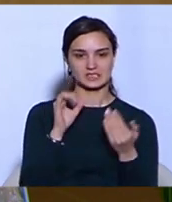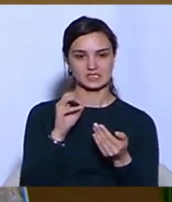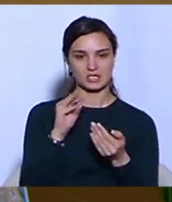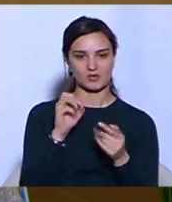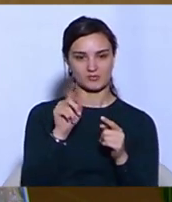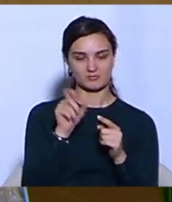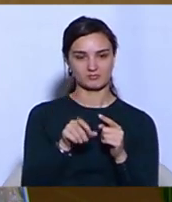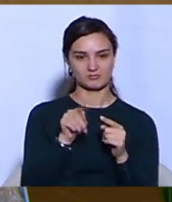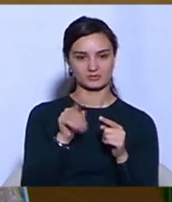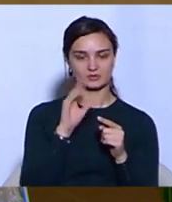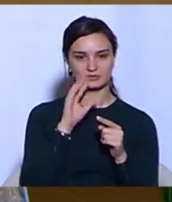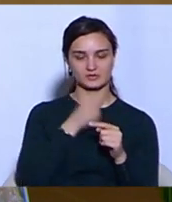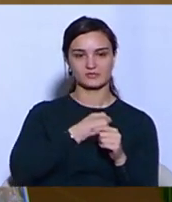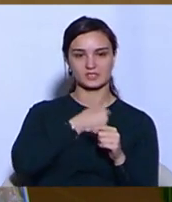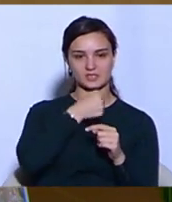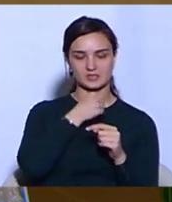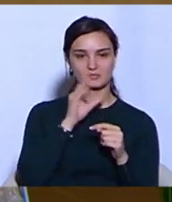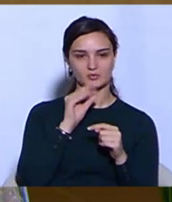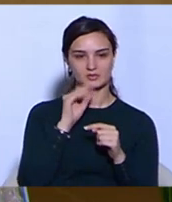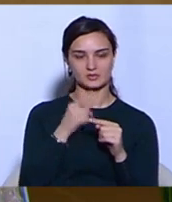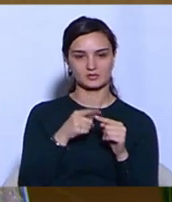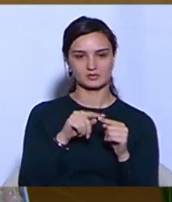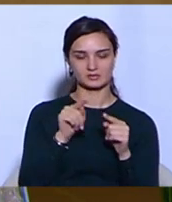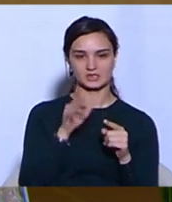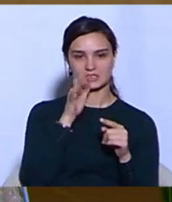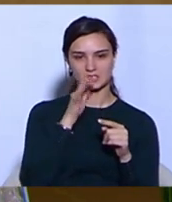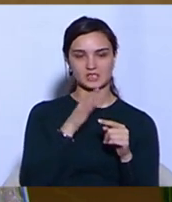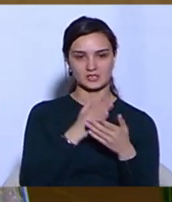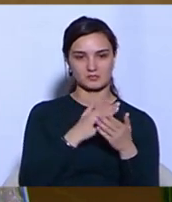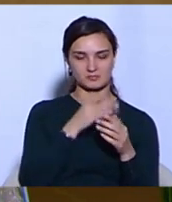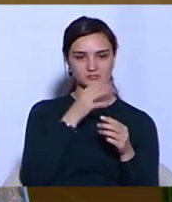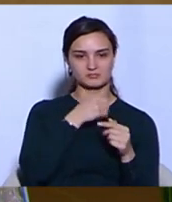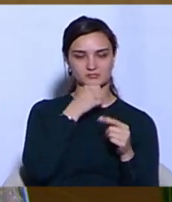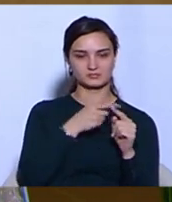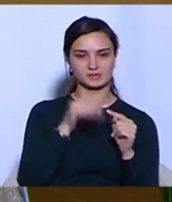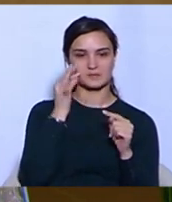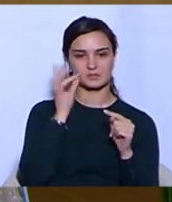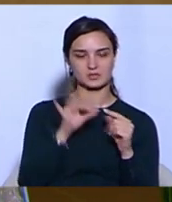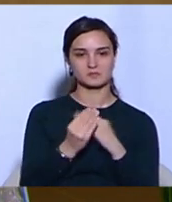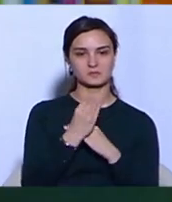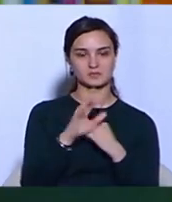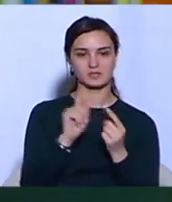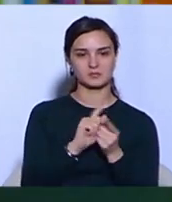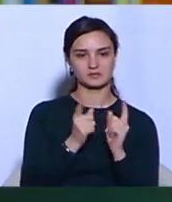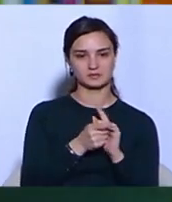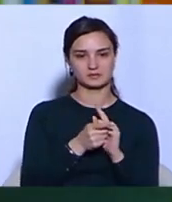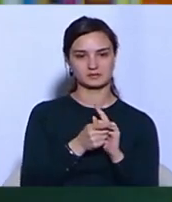სალომეს, როდესაც ვიზრდებით, როდესაც წლები არა მარტო გამოცდილებას გვმატებს,